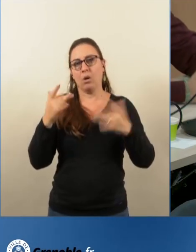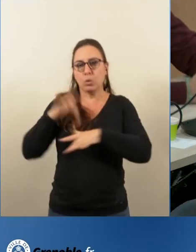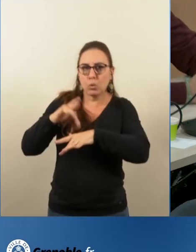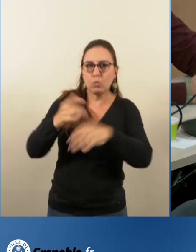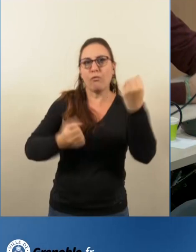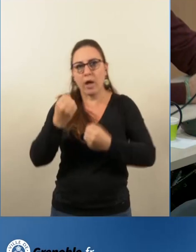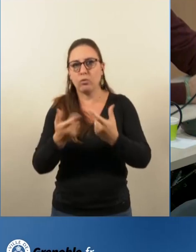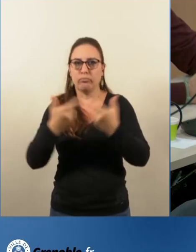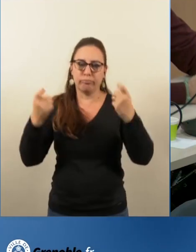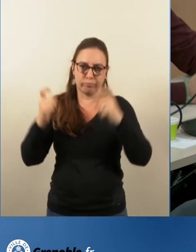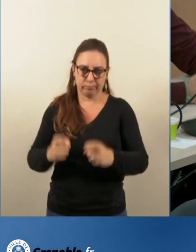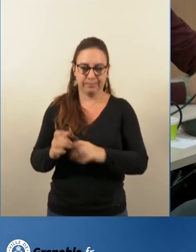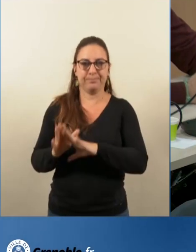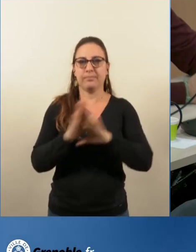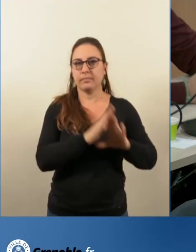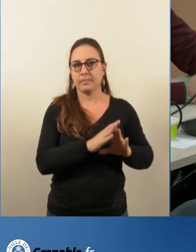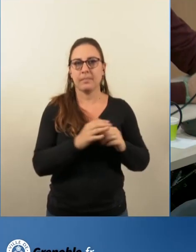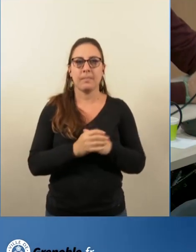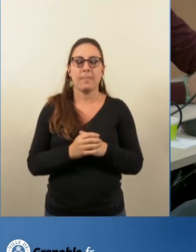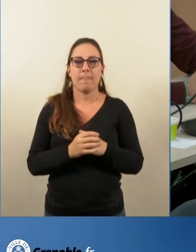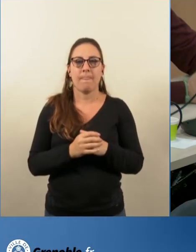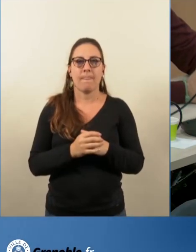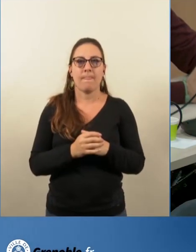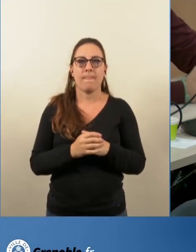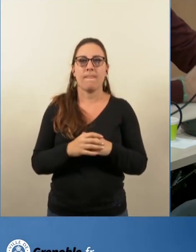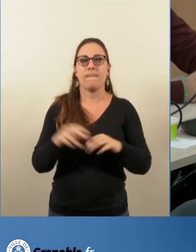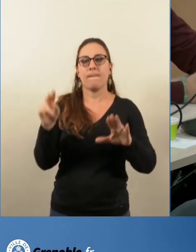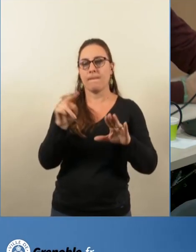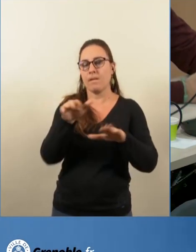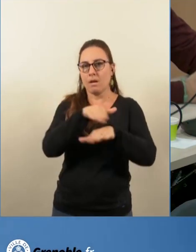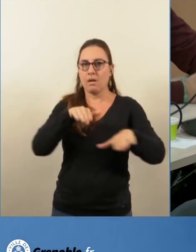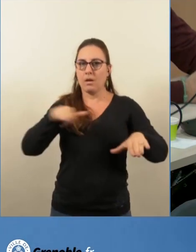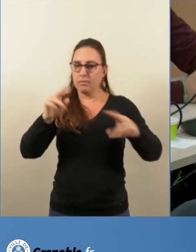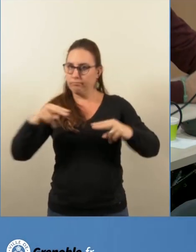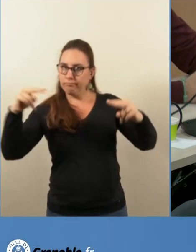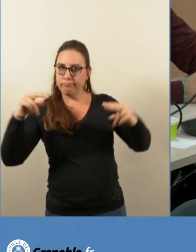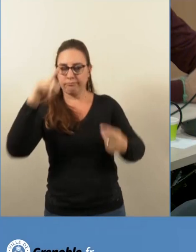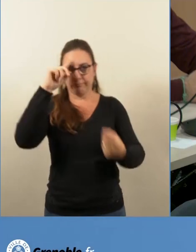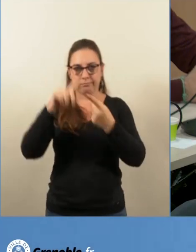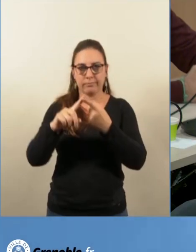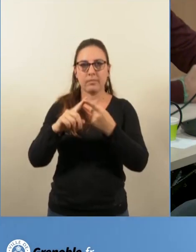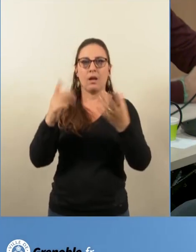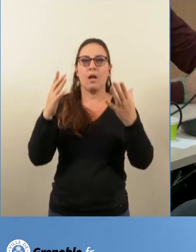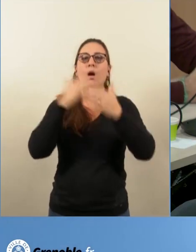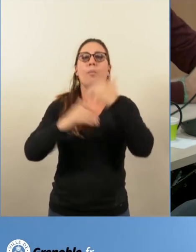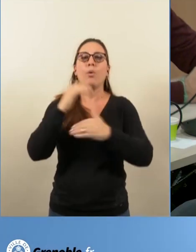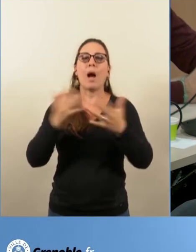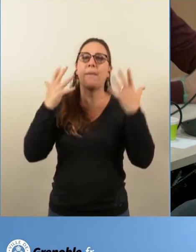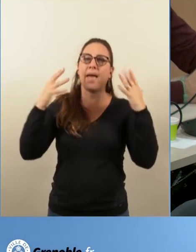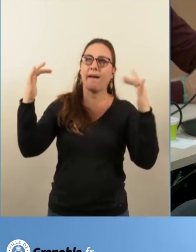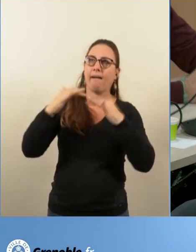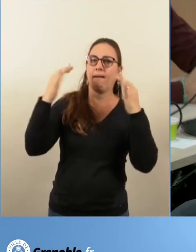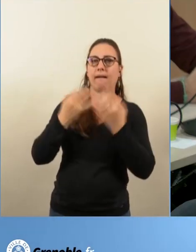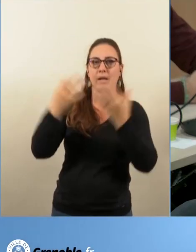caractère transversal systémique le plan d'action air énergie climat de la ville de Grenoble jouant à cette délibération